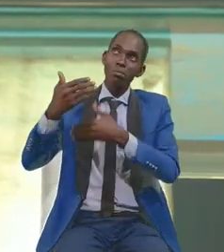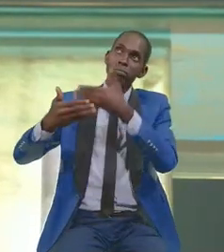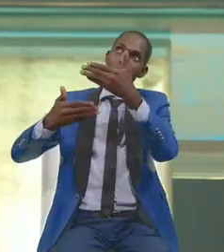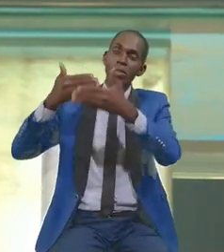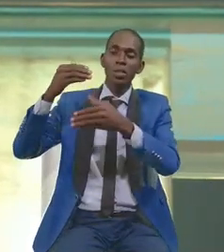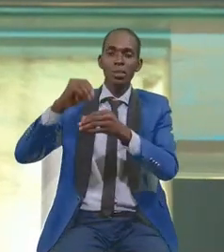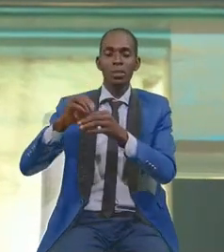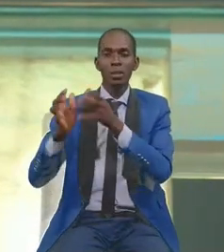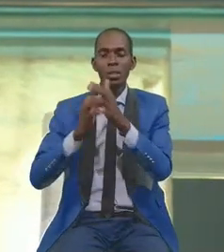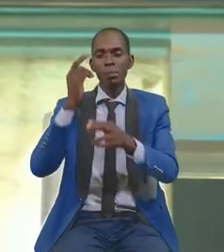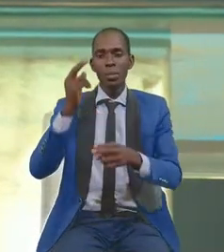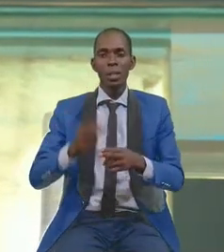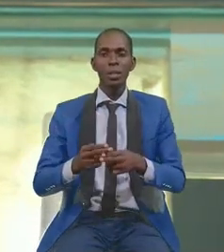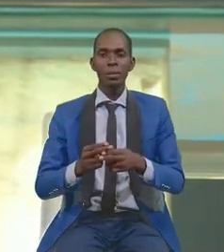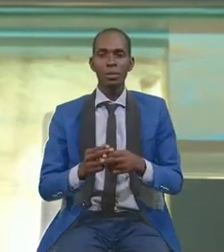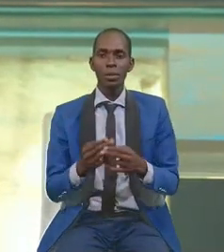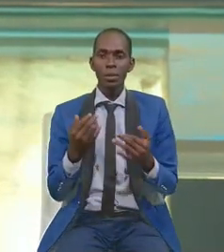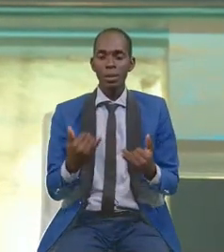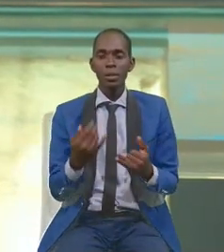Jésus. Voyons